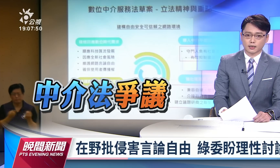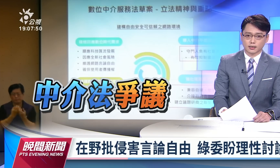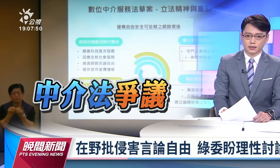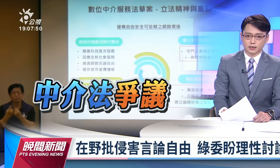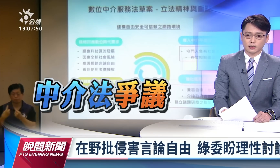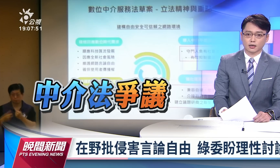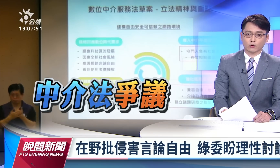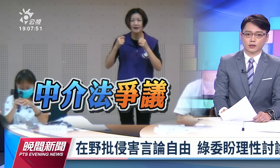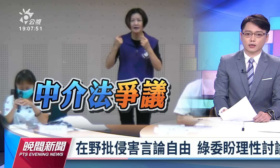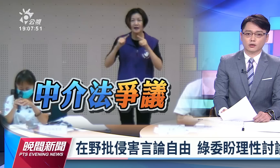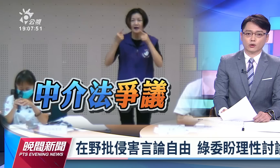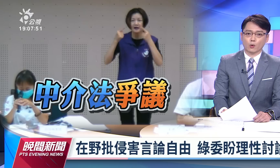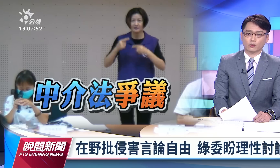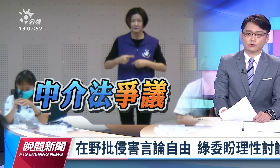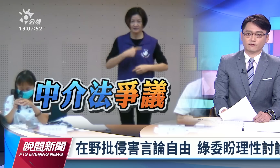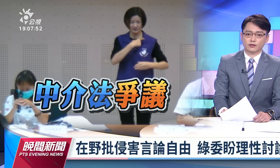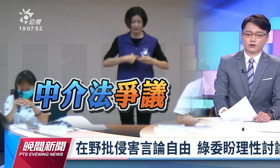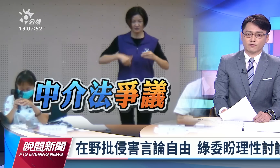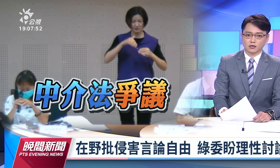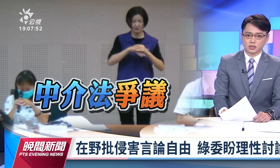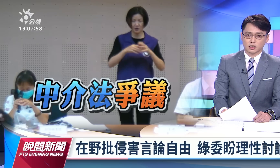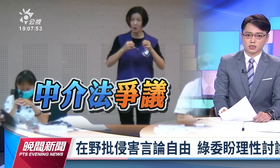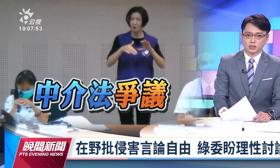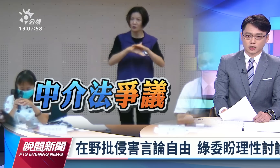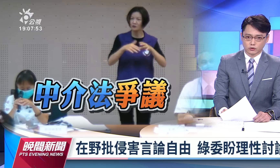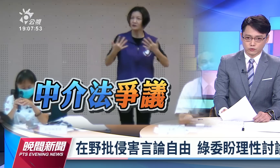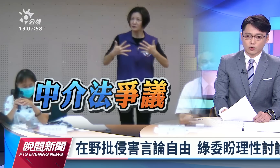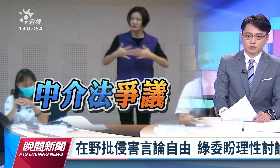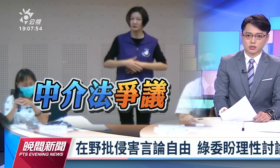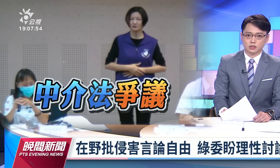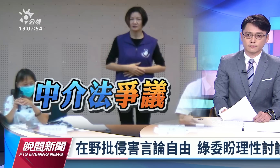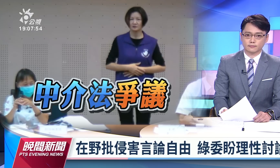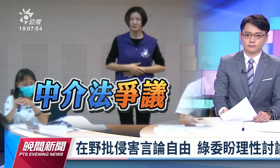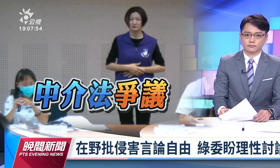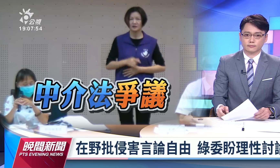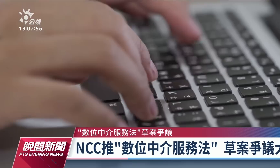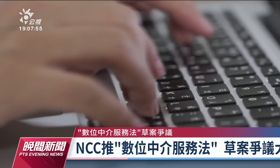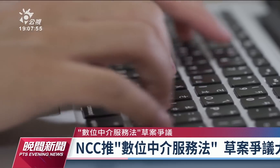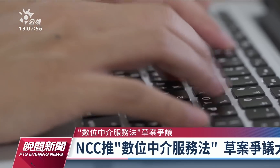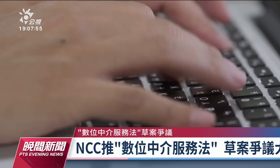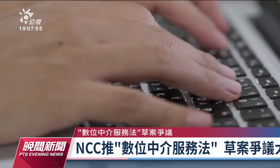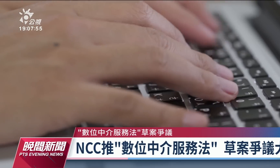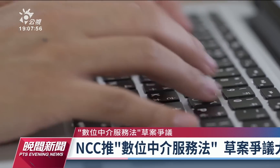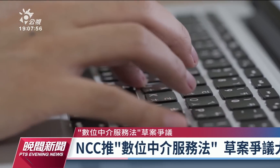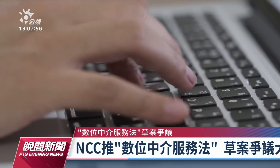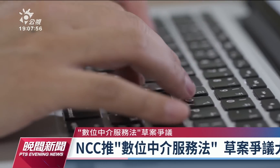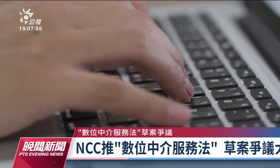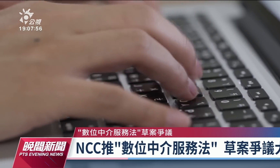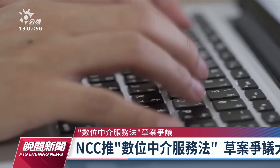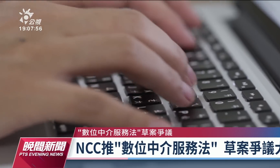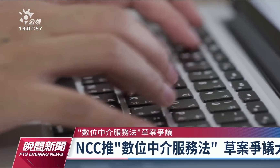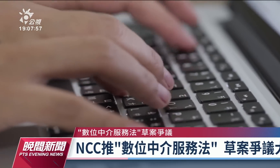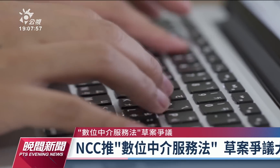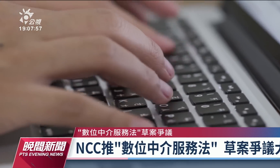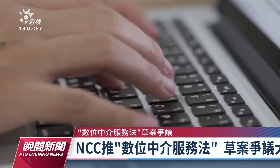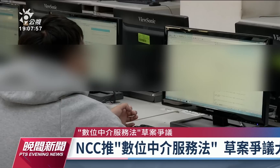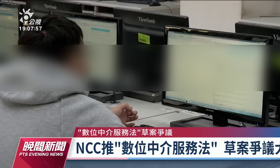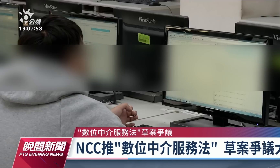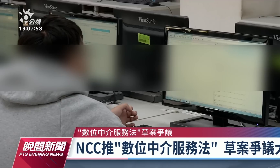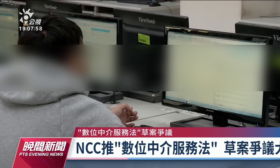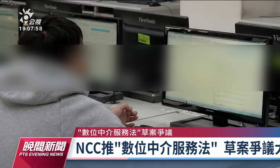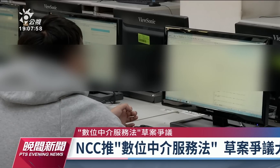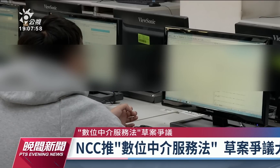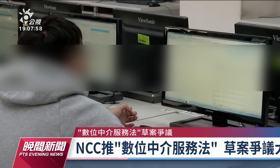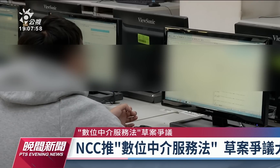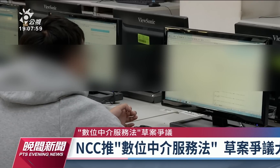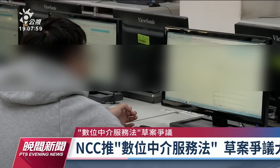希望能理性的讨论，对网络的犯罪防治凝聚共识。 数位中介服务法草案未来